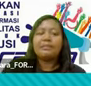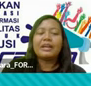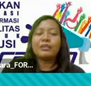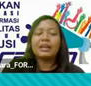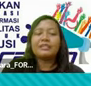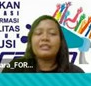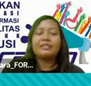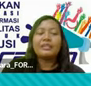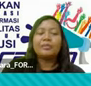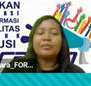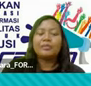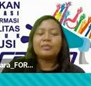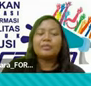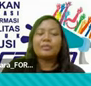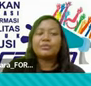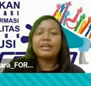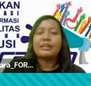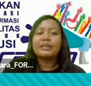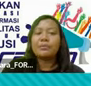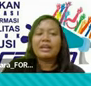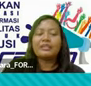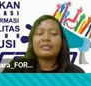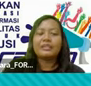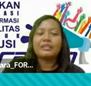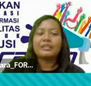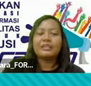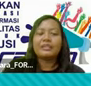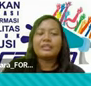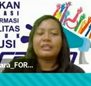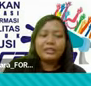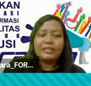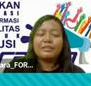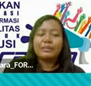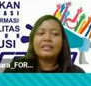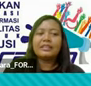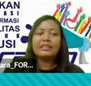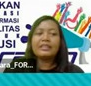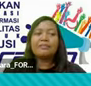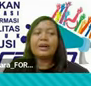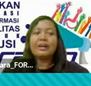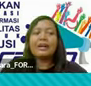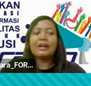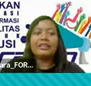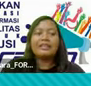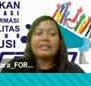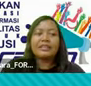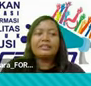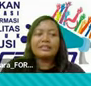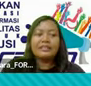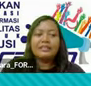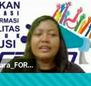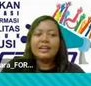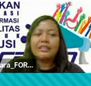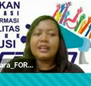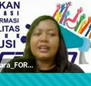kami mengadvokasi untuk menyesuaikan dengan kebutuhannya. Sehingga kalau tingginya seperti ini, maka dari